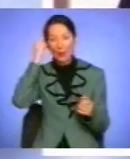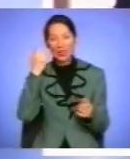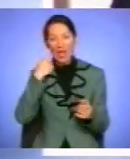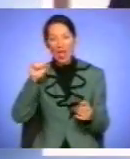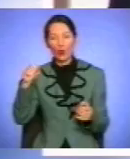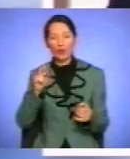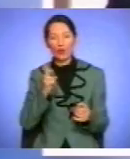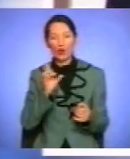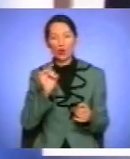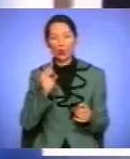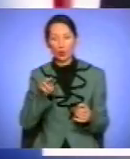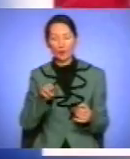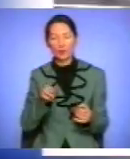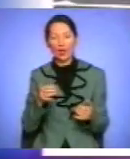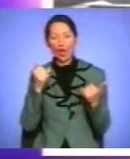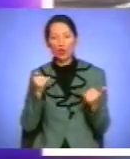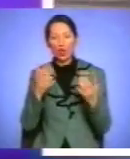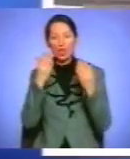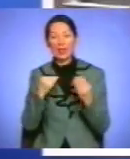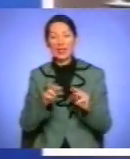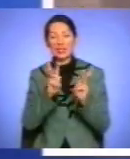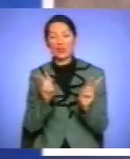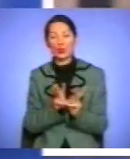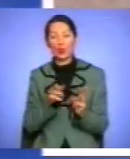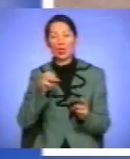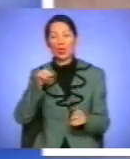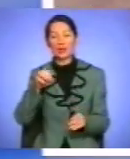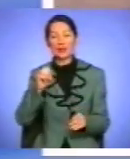Сьогодні день Святої Тетяни, покровительки усього студентства.